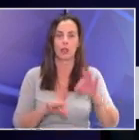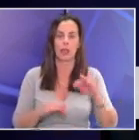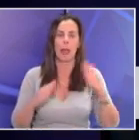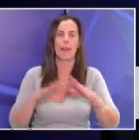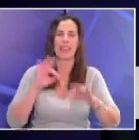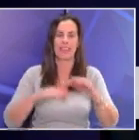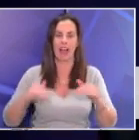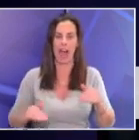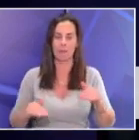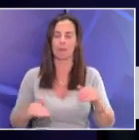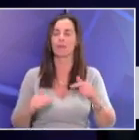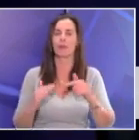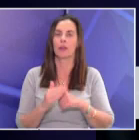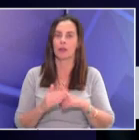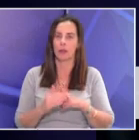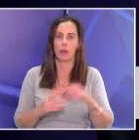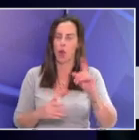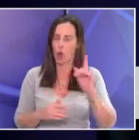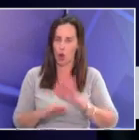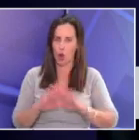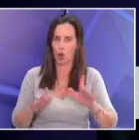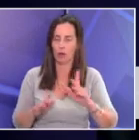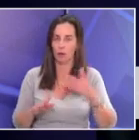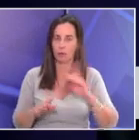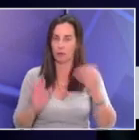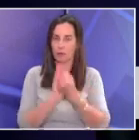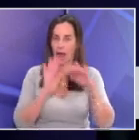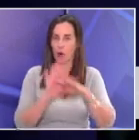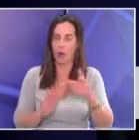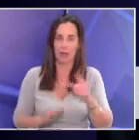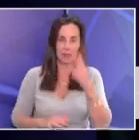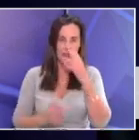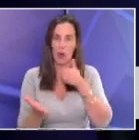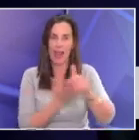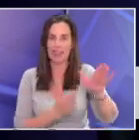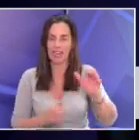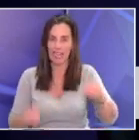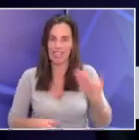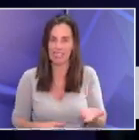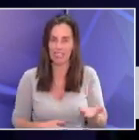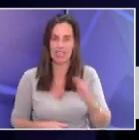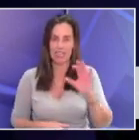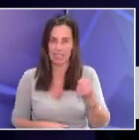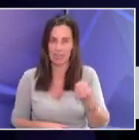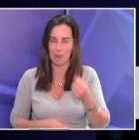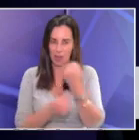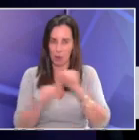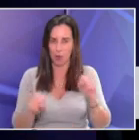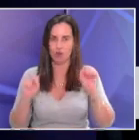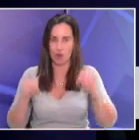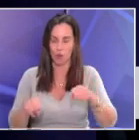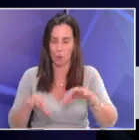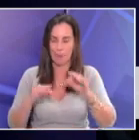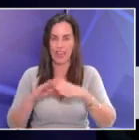לבית הנבחרים. עכשיו, שוב, לא רק שלא, שום חקיקה לא תעבור, יש מצב שינסו להדיח את טראמפ. במידה, אם הדמוקרטים ישלטו